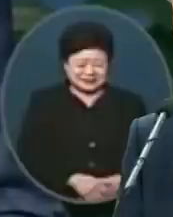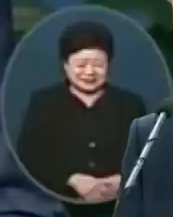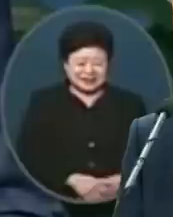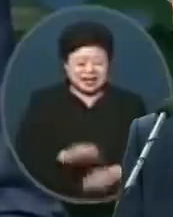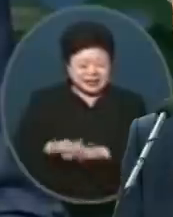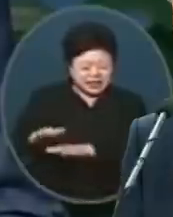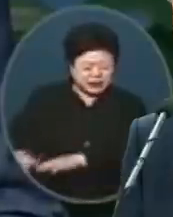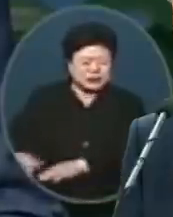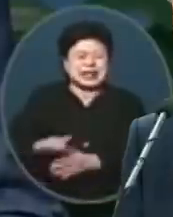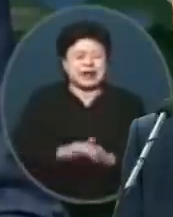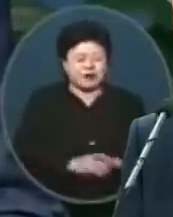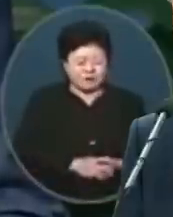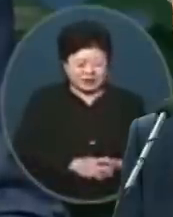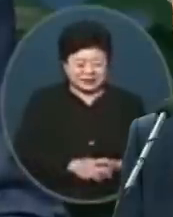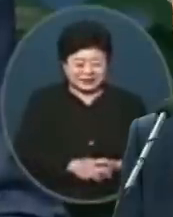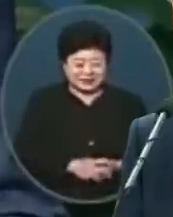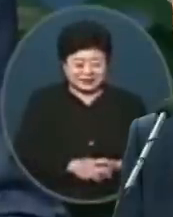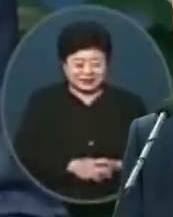내려놓으세요.